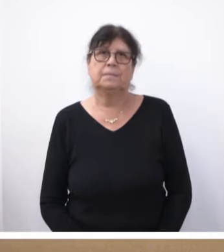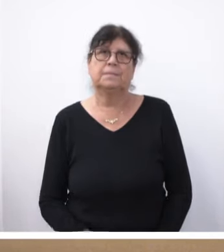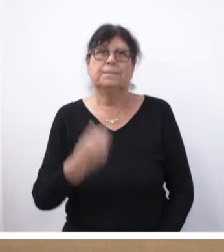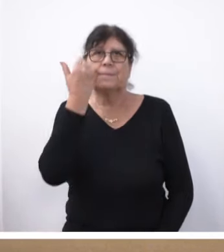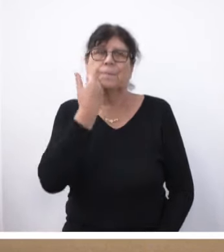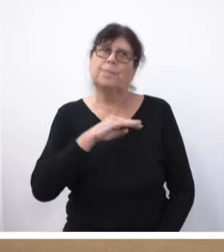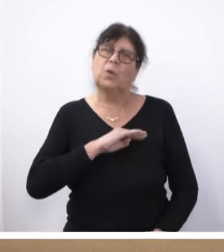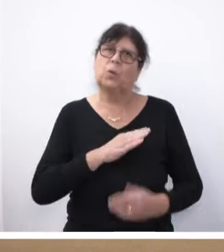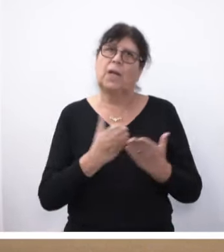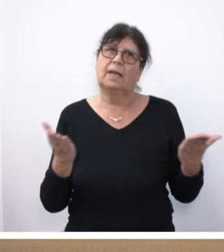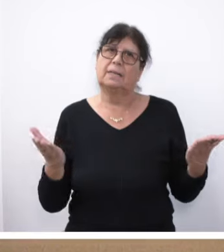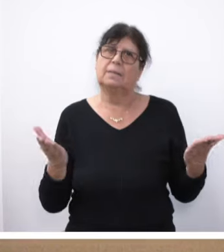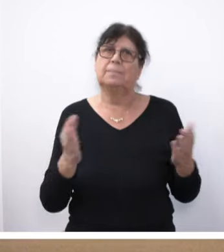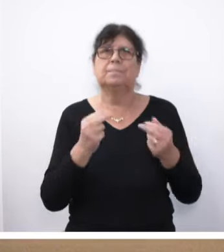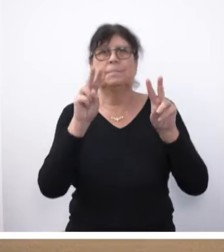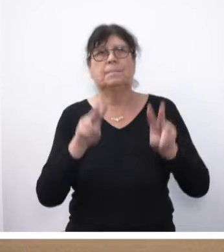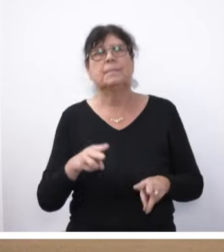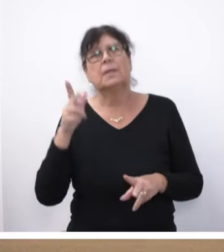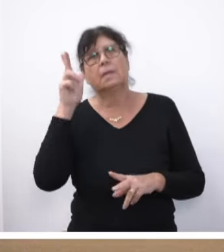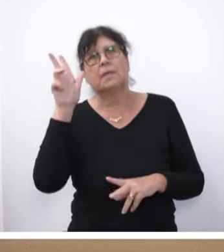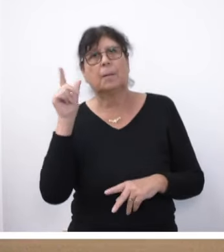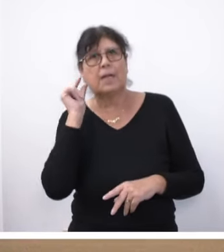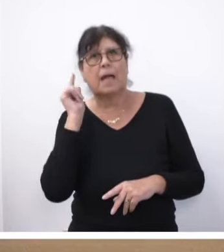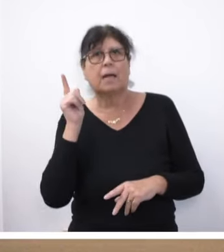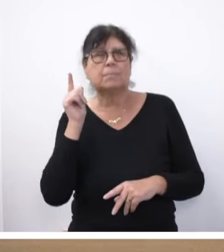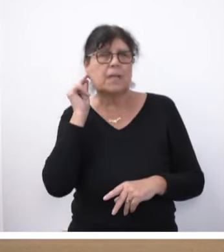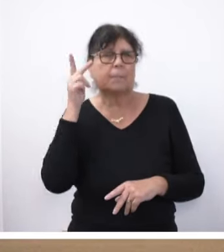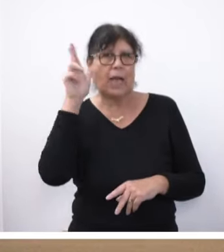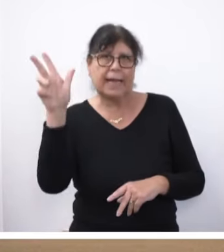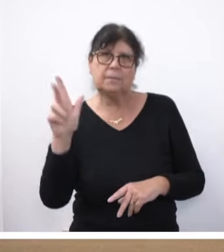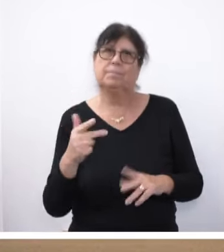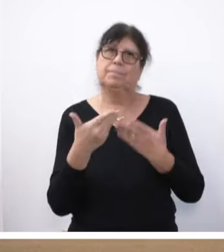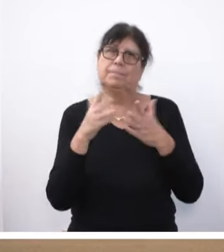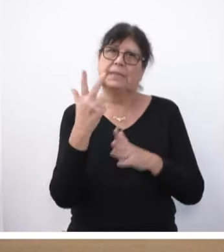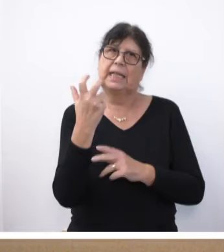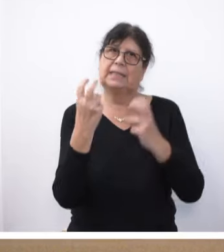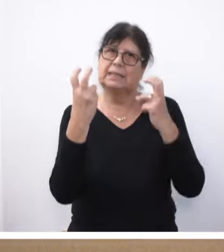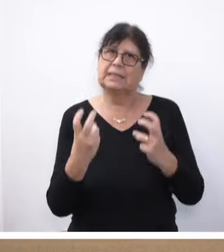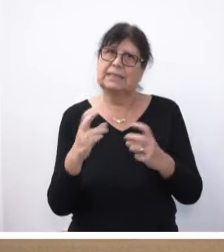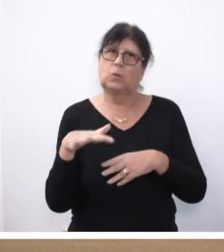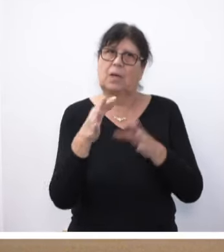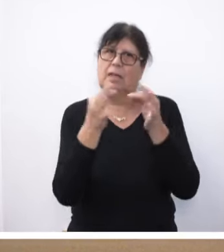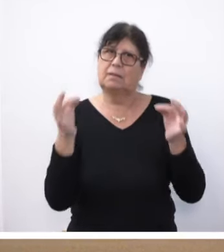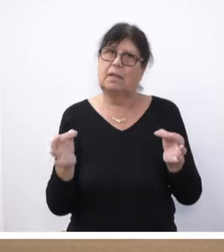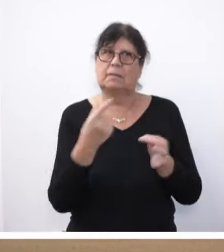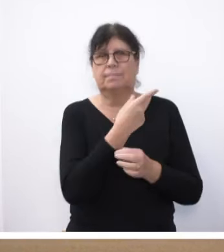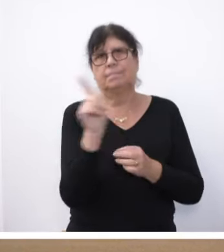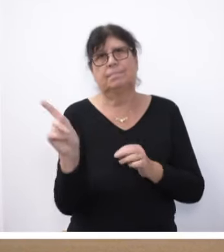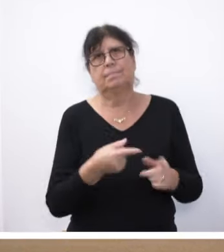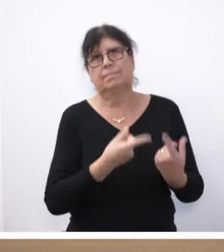Liebe Kolleginnen und Kollegen, meine sehr verehrten Damen und Herren, ich eröffne die 30. Sitzung des Landtages und heiße Sie